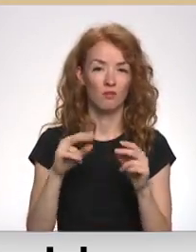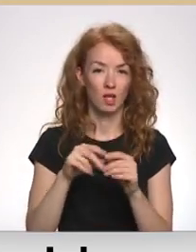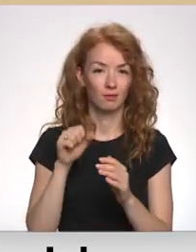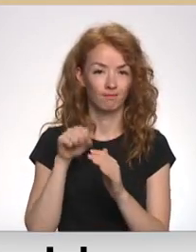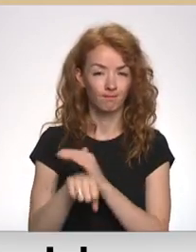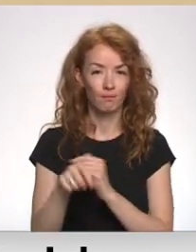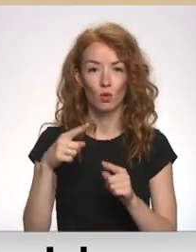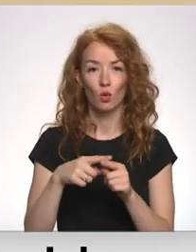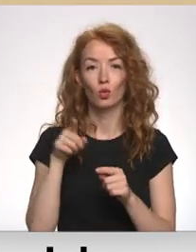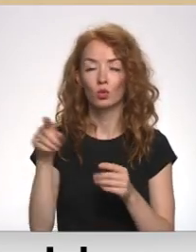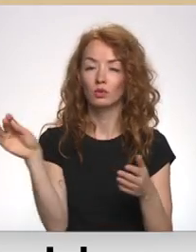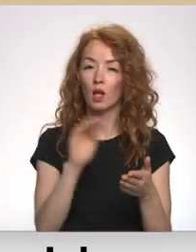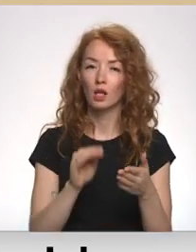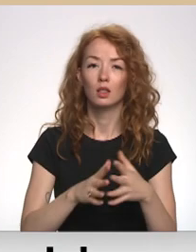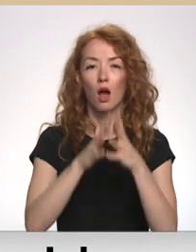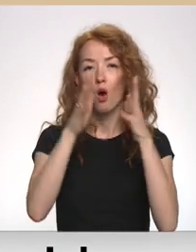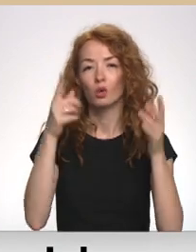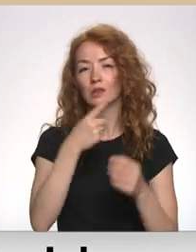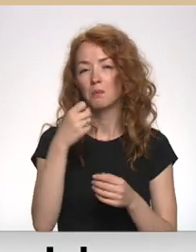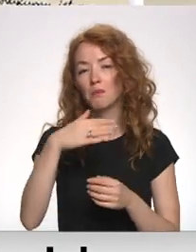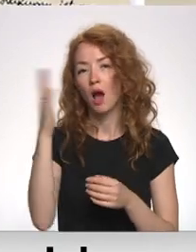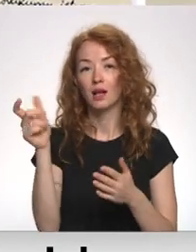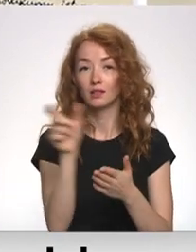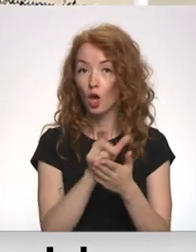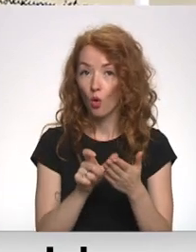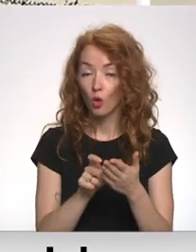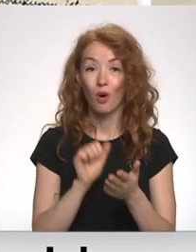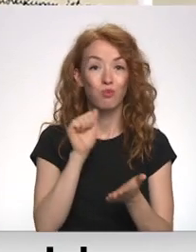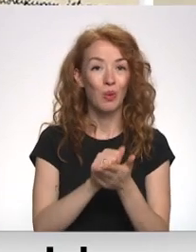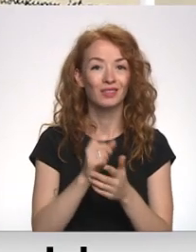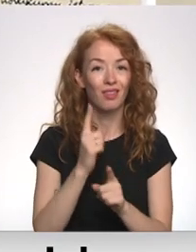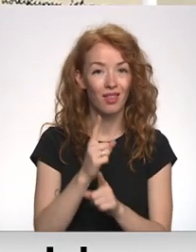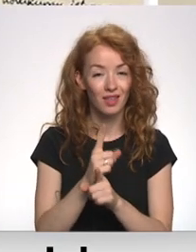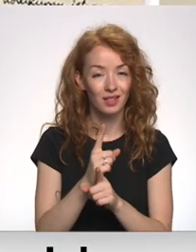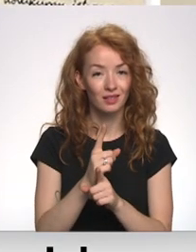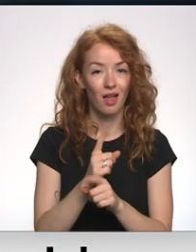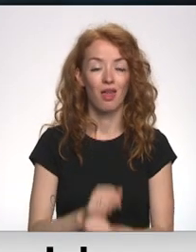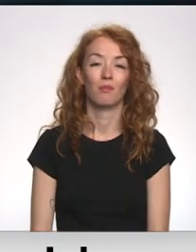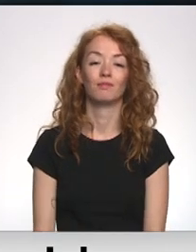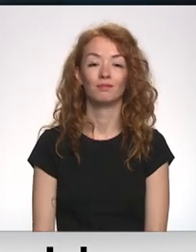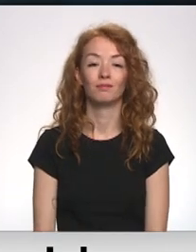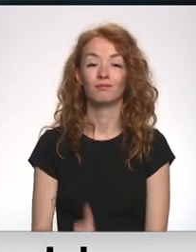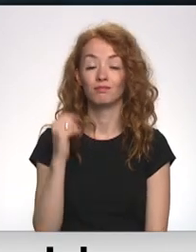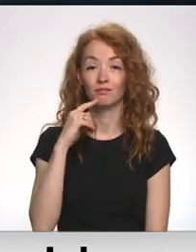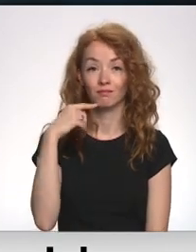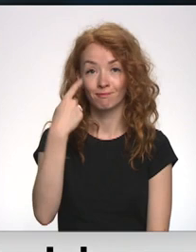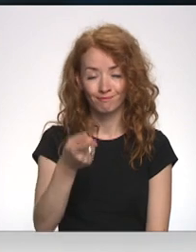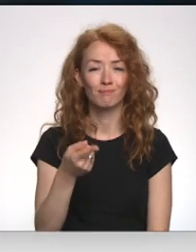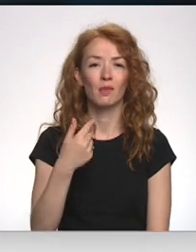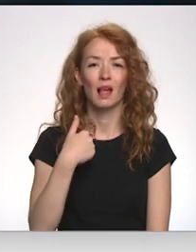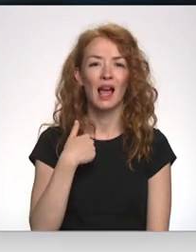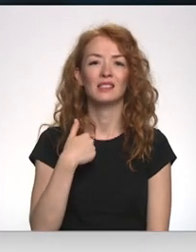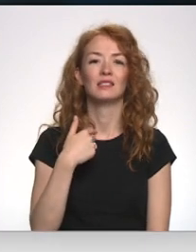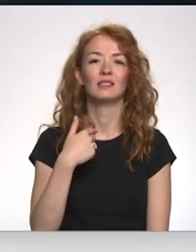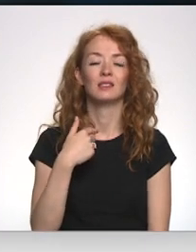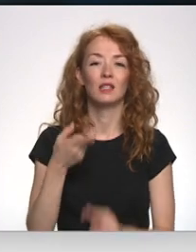tapuši vairāki simti dzejoļu, ko toreiz publicēt nevarēja. Lūk, ko viņš pats ir teicis. Es negribētu teikt, ka es glābos,